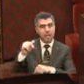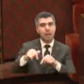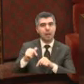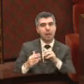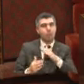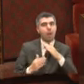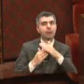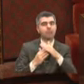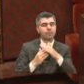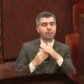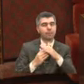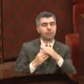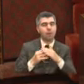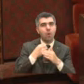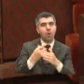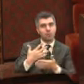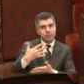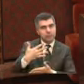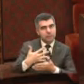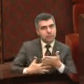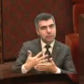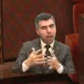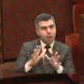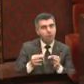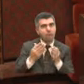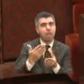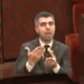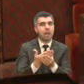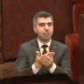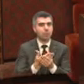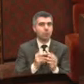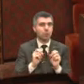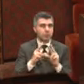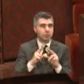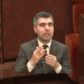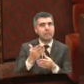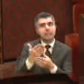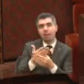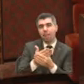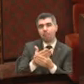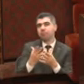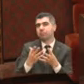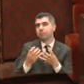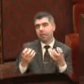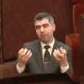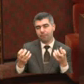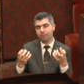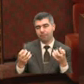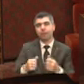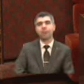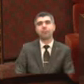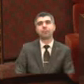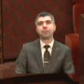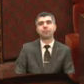طلبت الكشف ديالها وعندي. بطبيعة الحال هي عندها واحد العدد ديال الأسباب ومسببات ترتبط بما